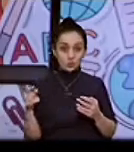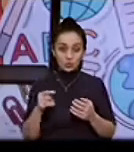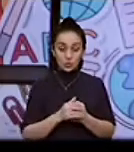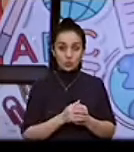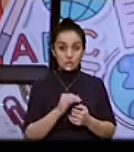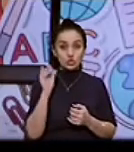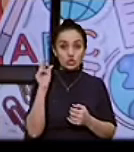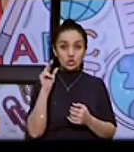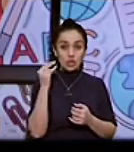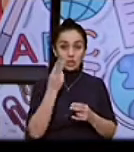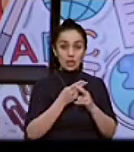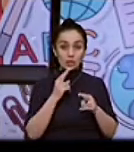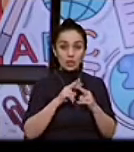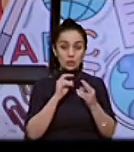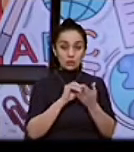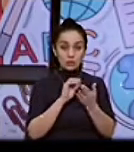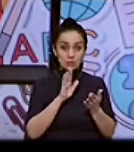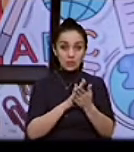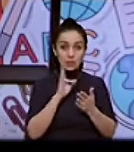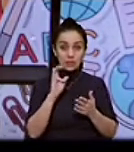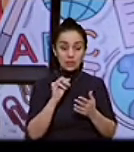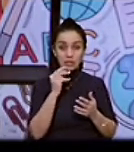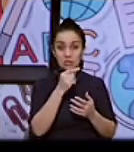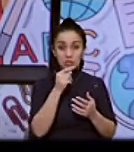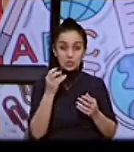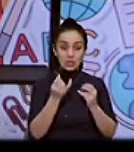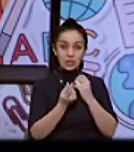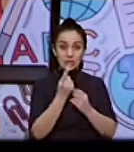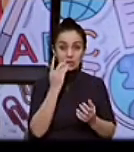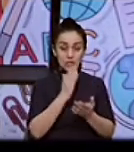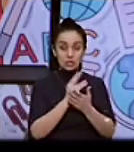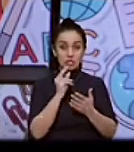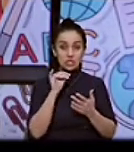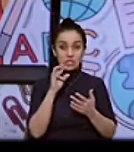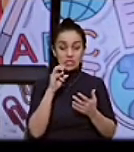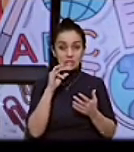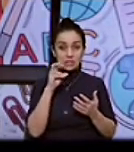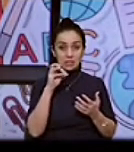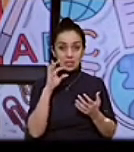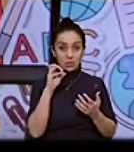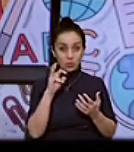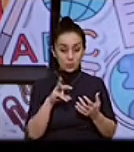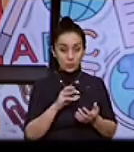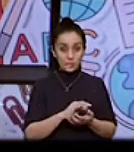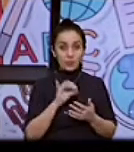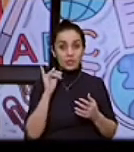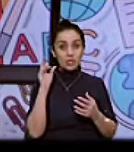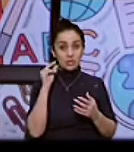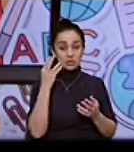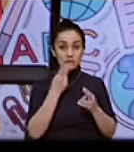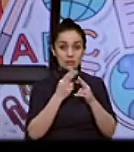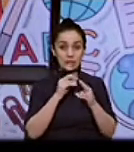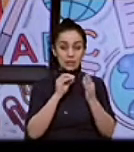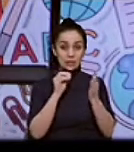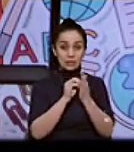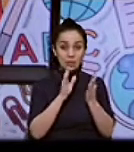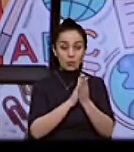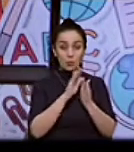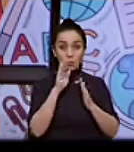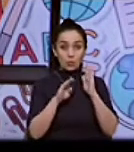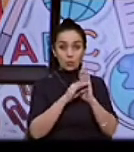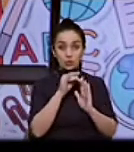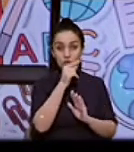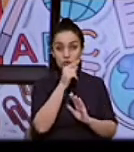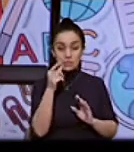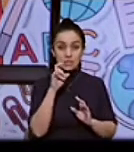дроби число, которое записывается над чертой, является числителем, а число, которое записано